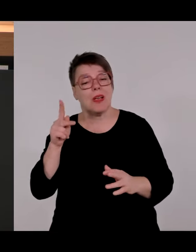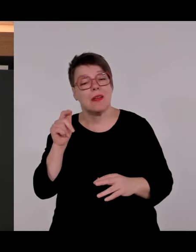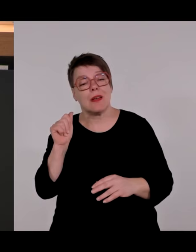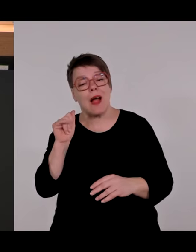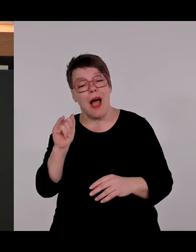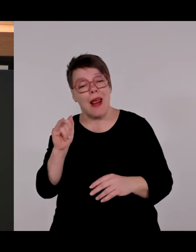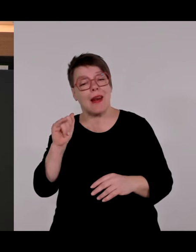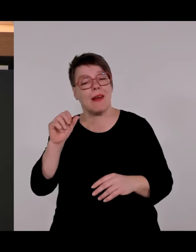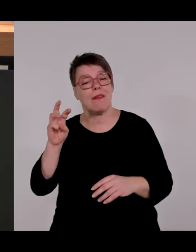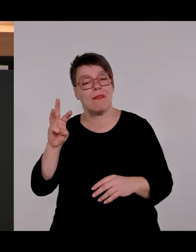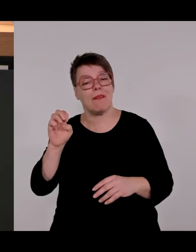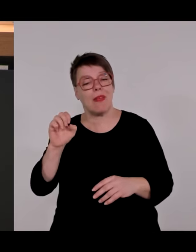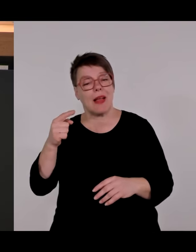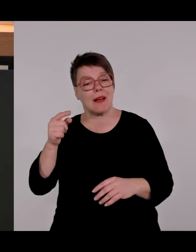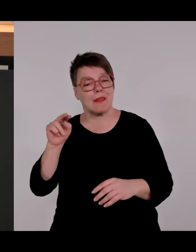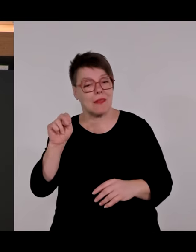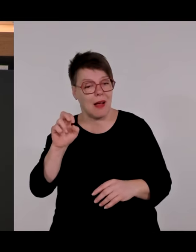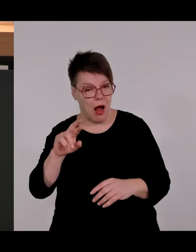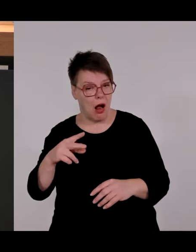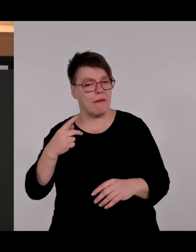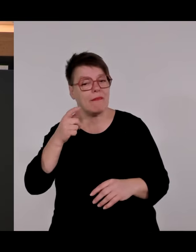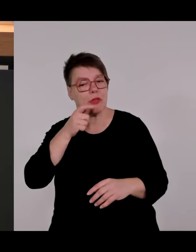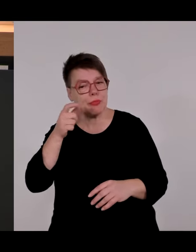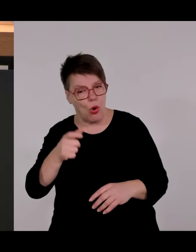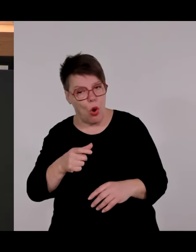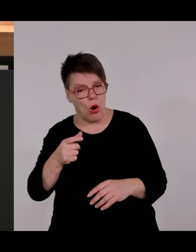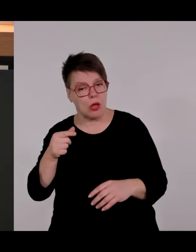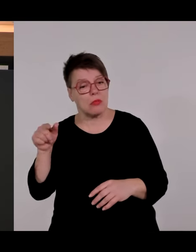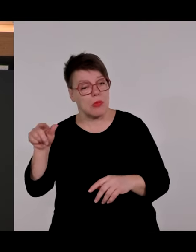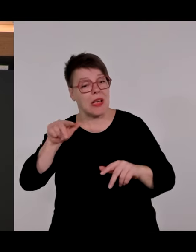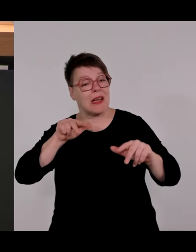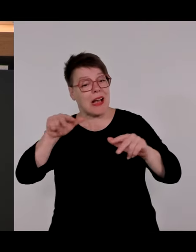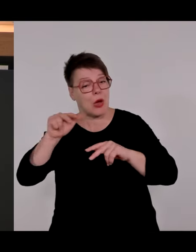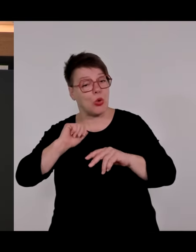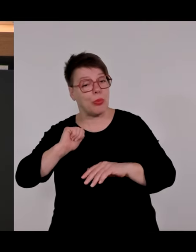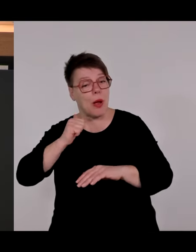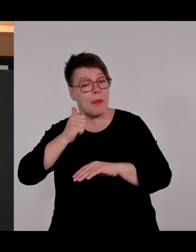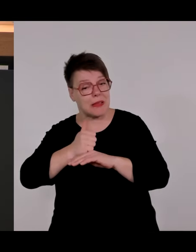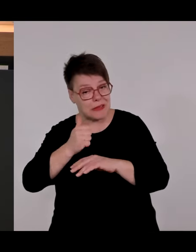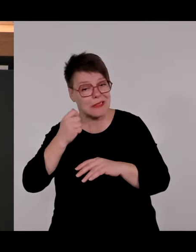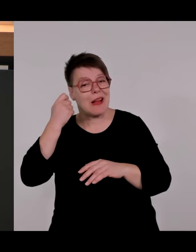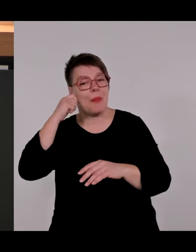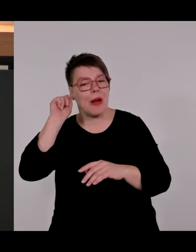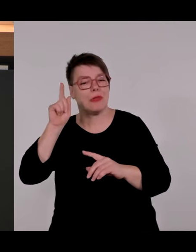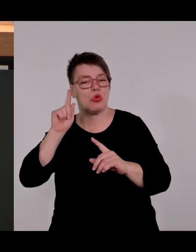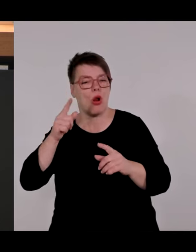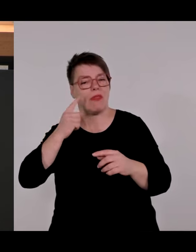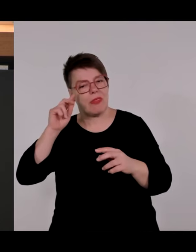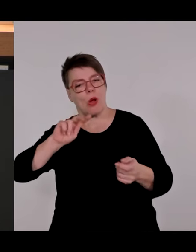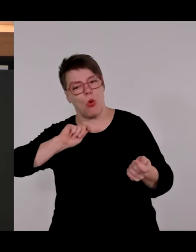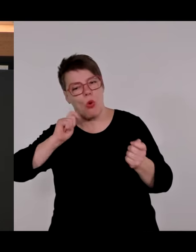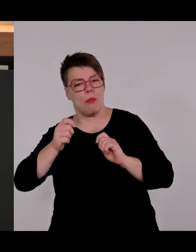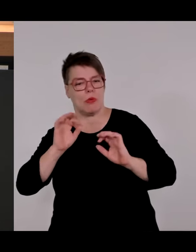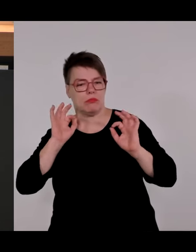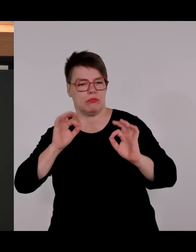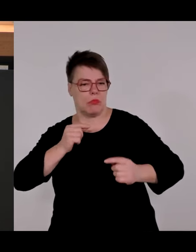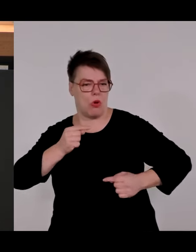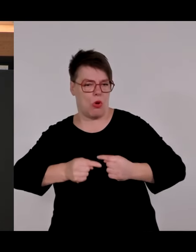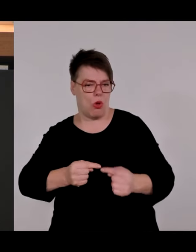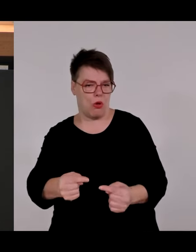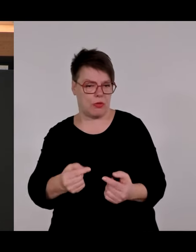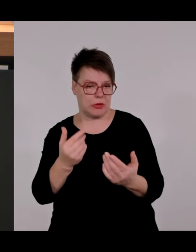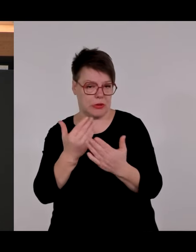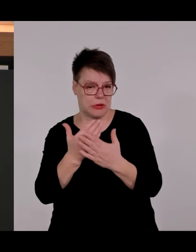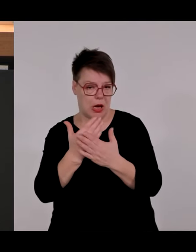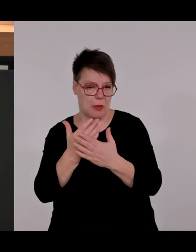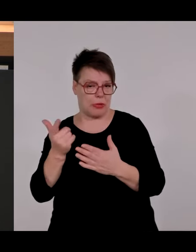zitiert er auch so gerne den Motivationsspruch: Machen es wie wollen, nur krasser. Das ist ein guter Spruch, Herr Wegner. Aber Sie legen damit auch